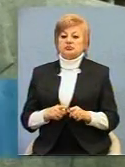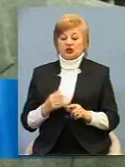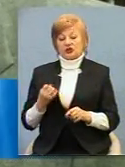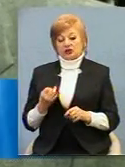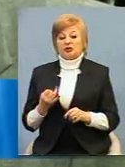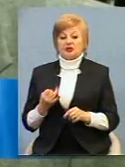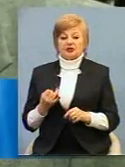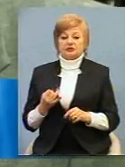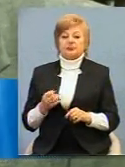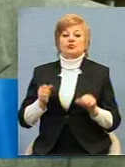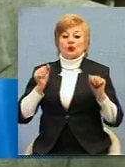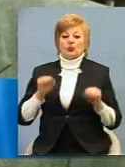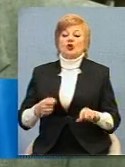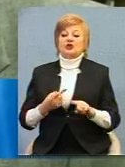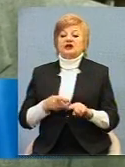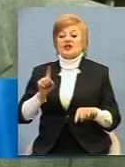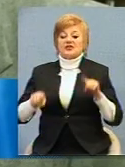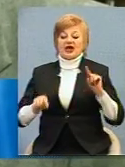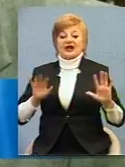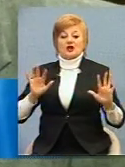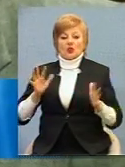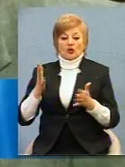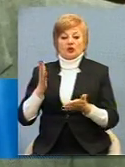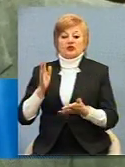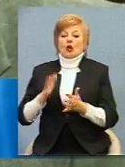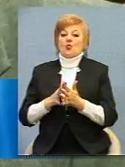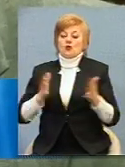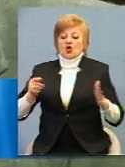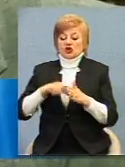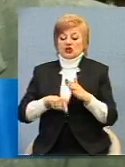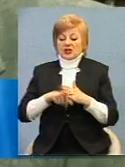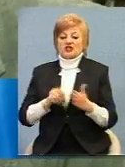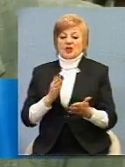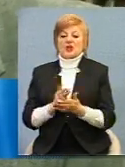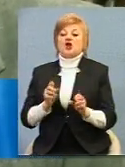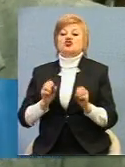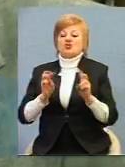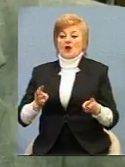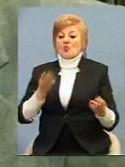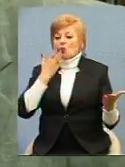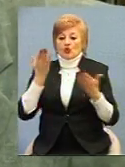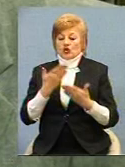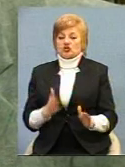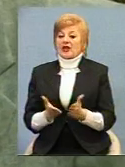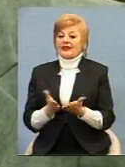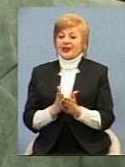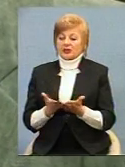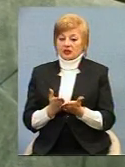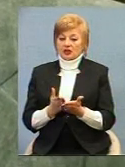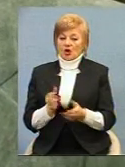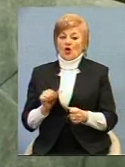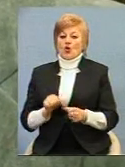кажучи, може це в деяких моментах мати більше значення, ніж прочитання якоїсь книги. Особливо